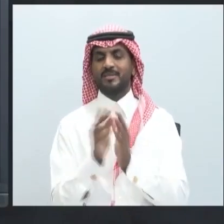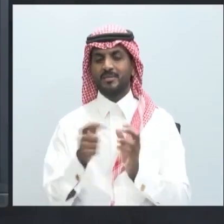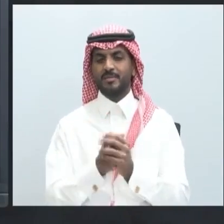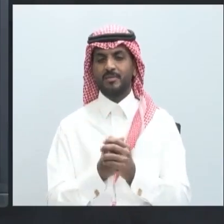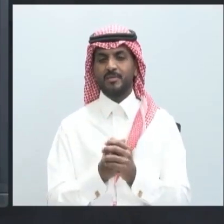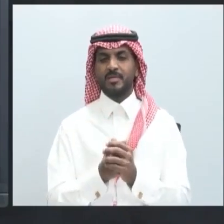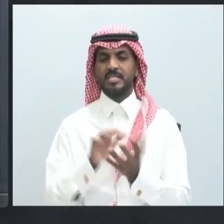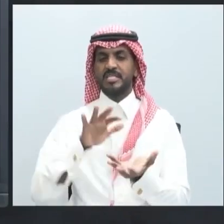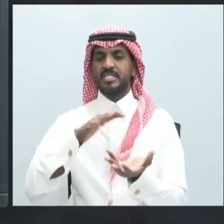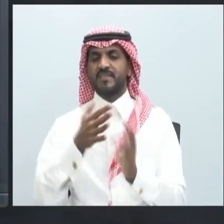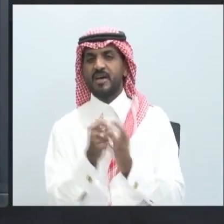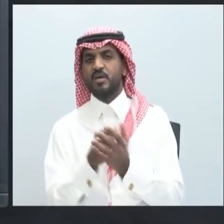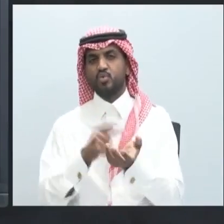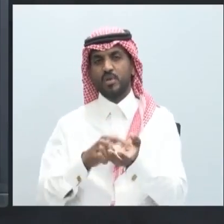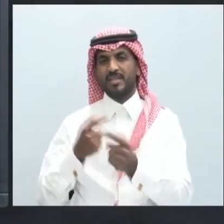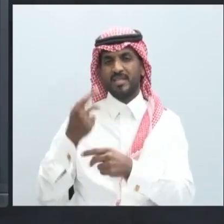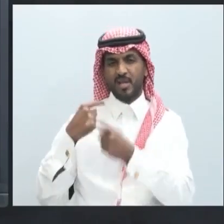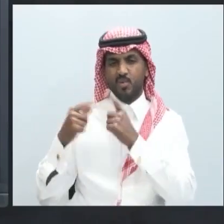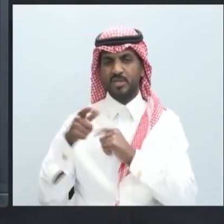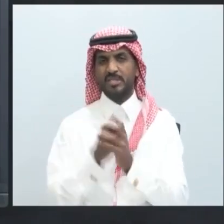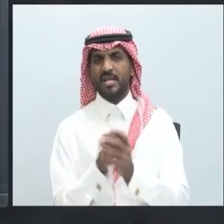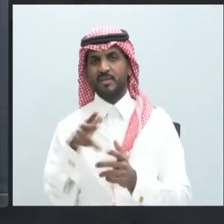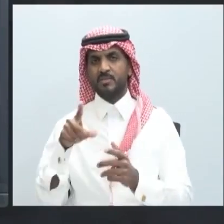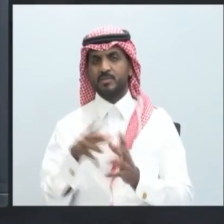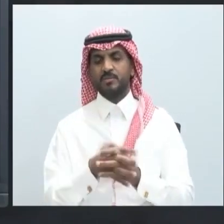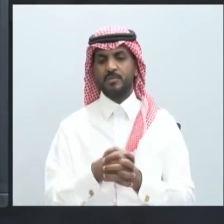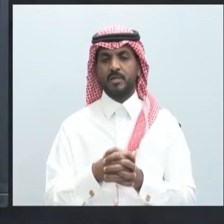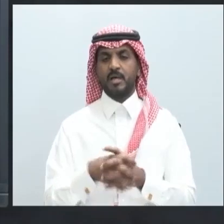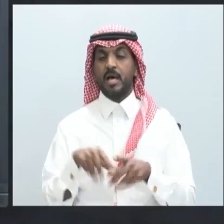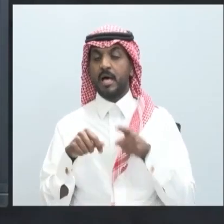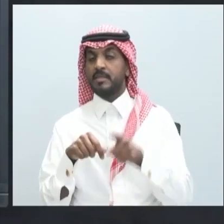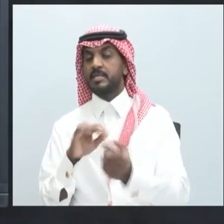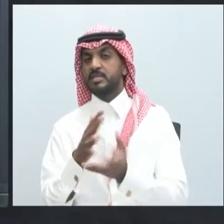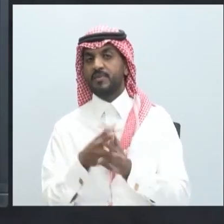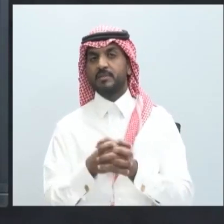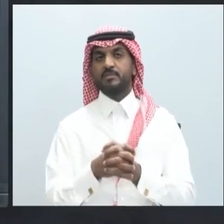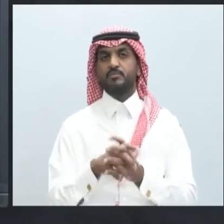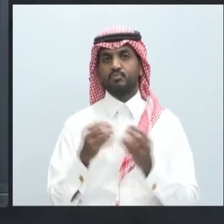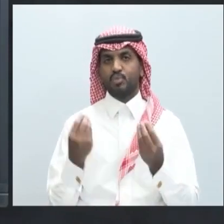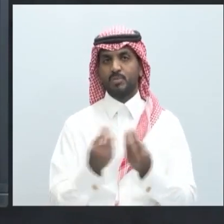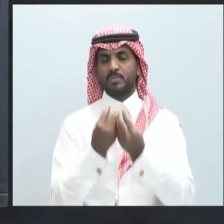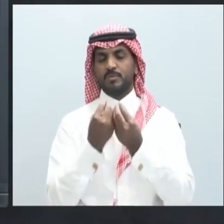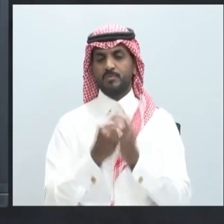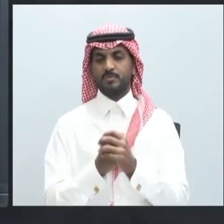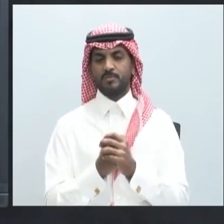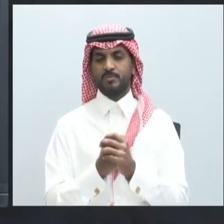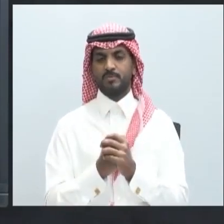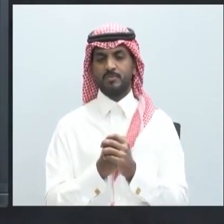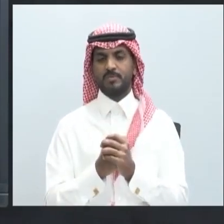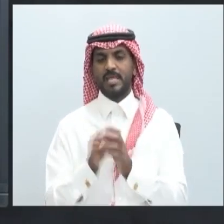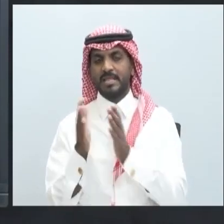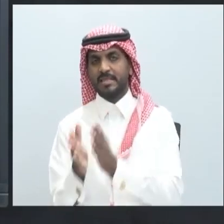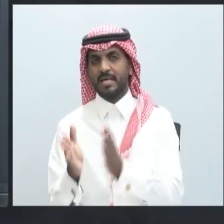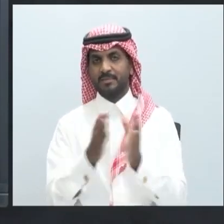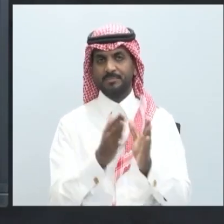هنالك صفات وراثيه تتواجد على هذه الكروموسومات اذا هذه الصفات المرتبطه مع بعضها البعض سوف تنتقل